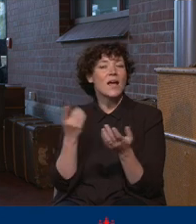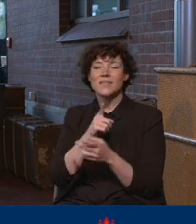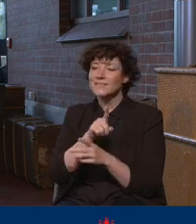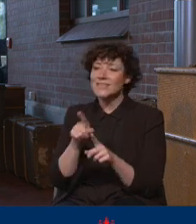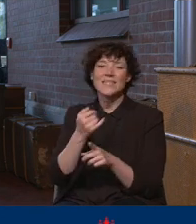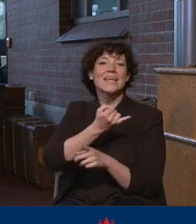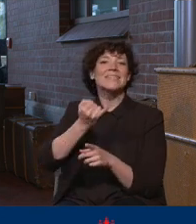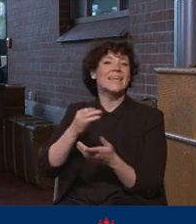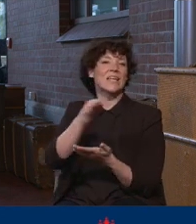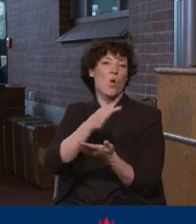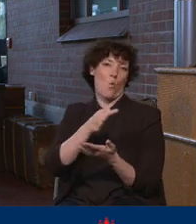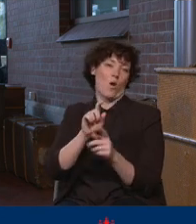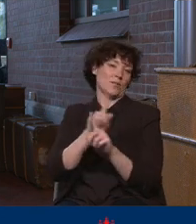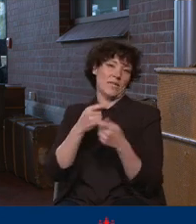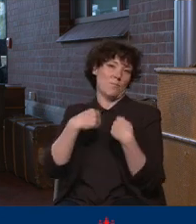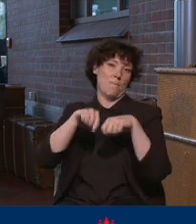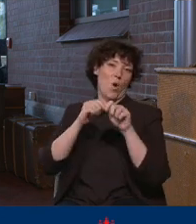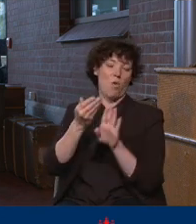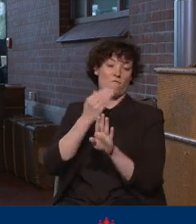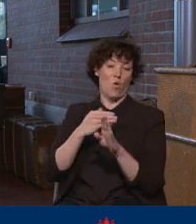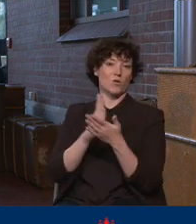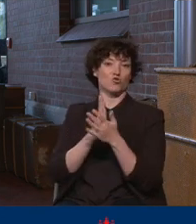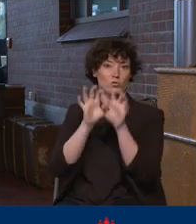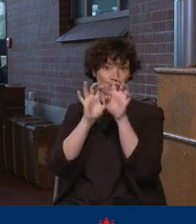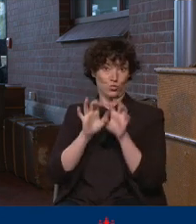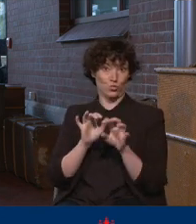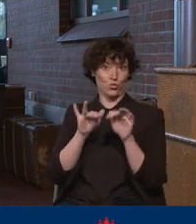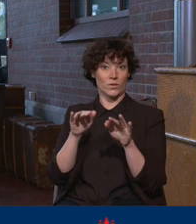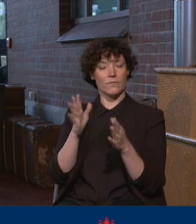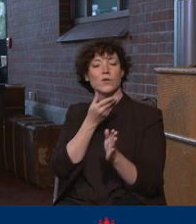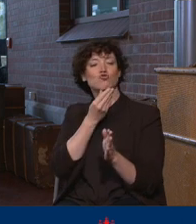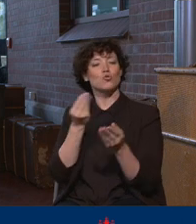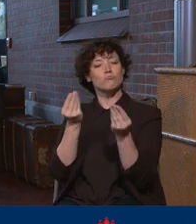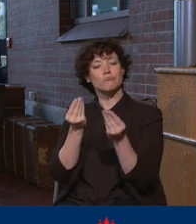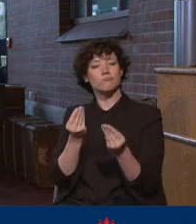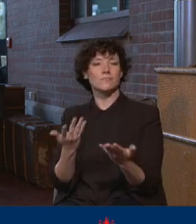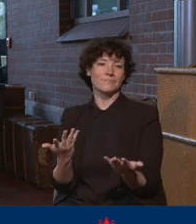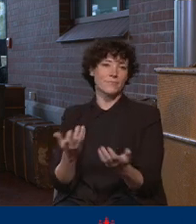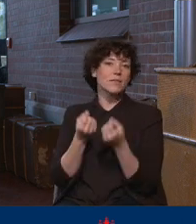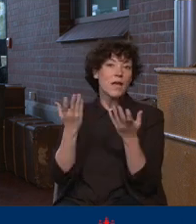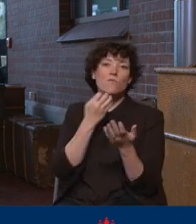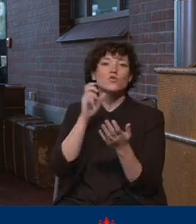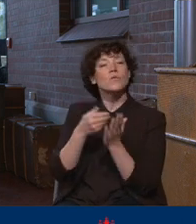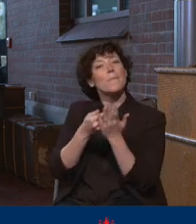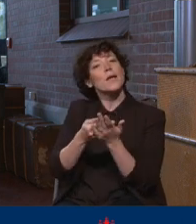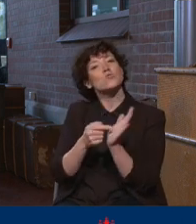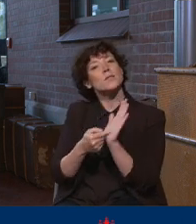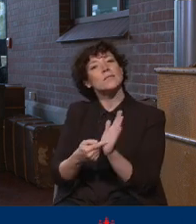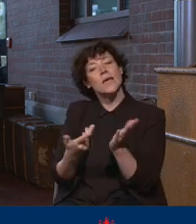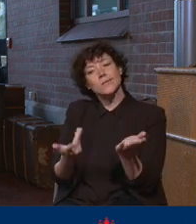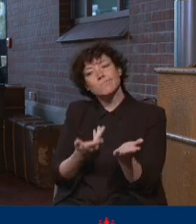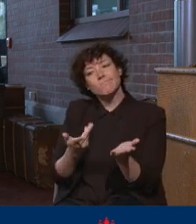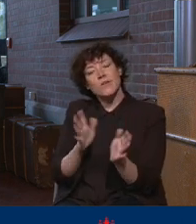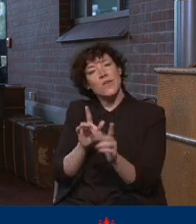bebaut oder vorstrukturiert ästhetisiert ich will das mal an einem beispiel deutlich machen was vielleicht